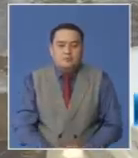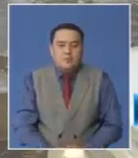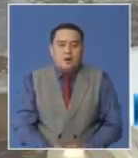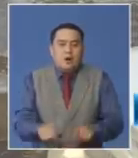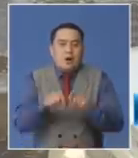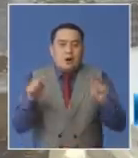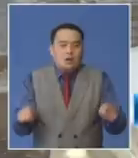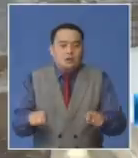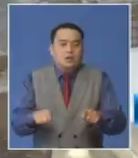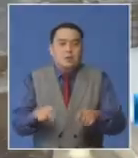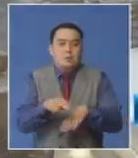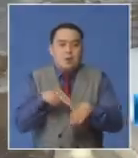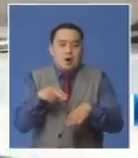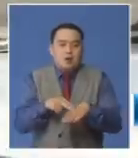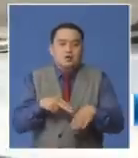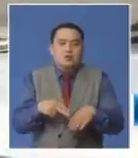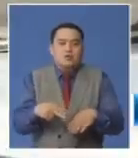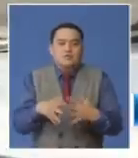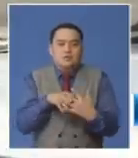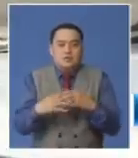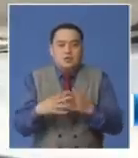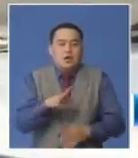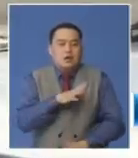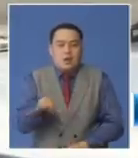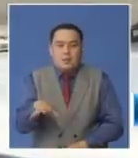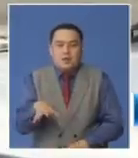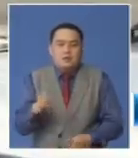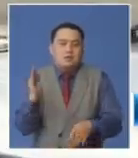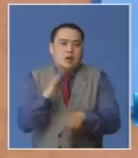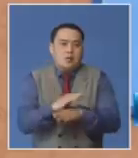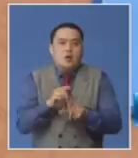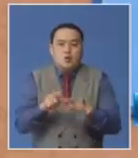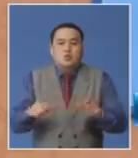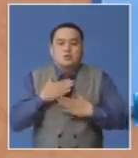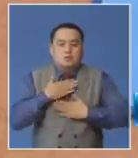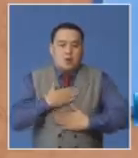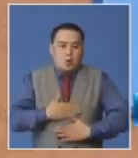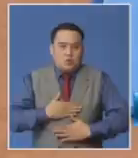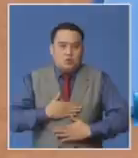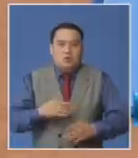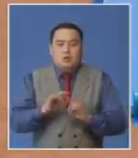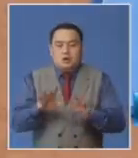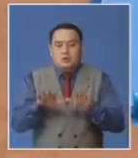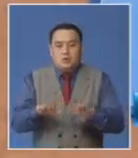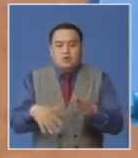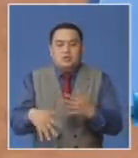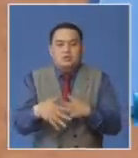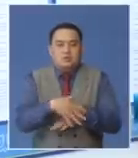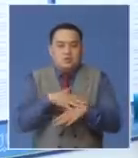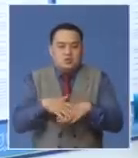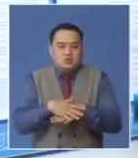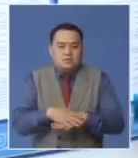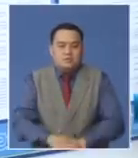открытие пункта полиции которого в селе никогда не было прибавит людям спокойствия говорят местные жители